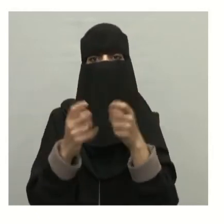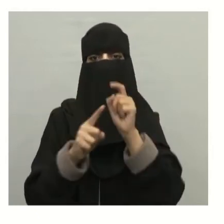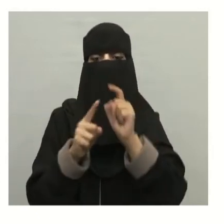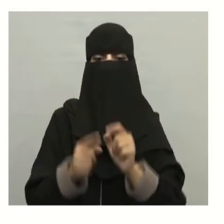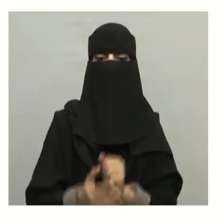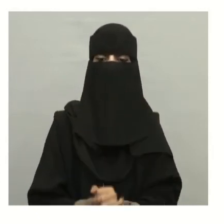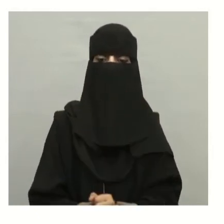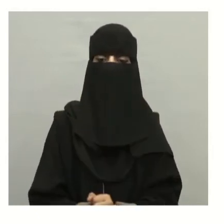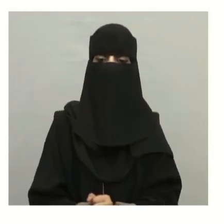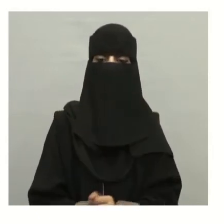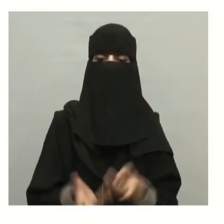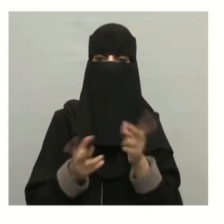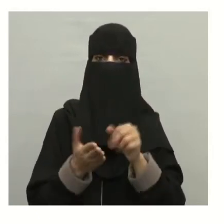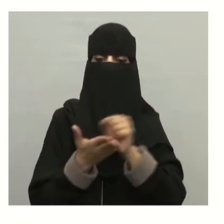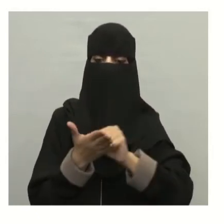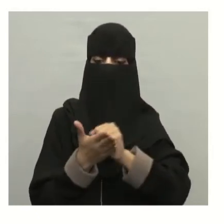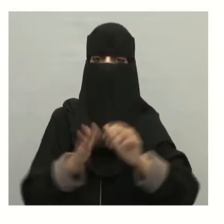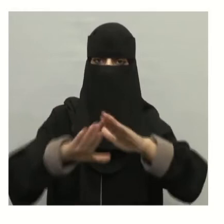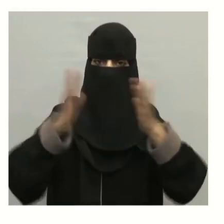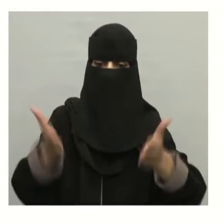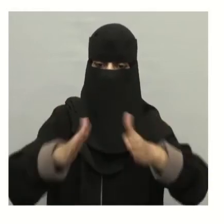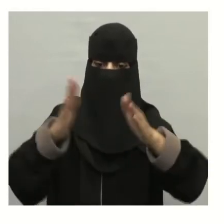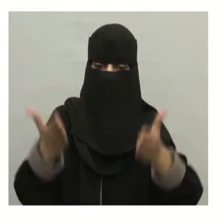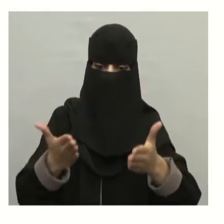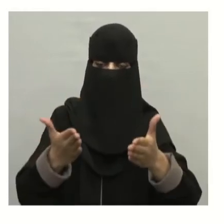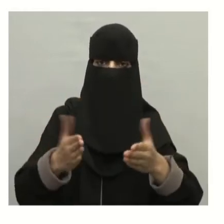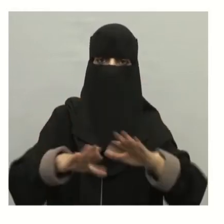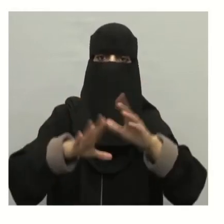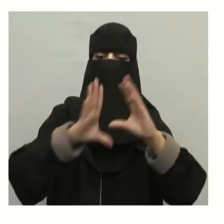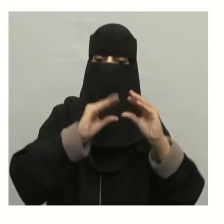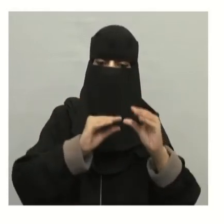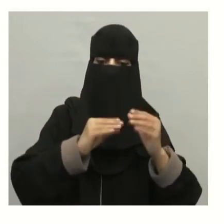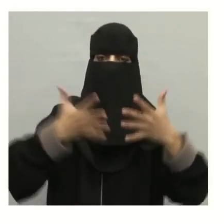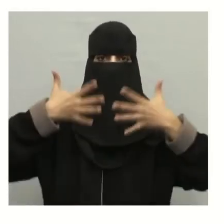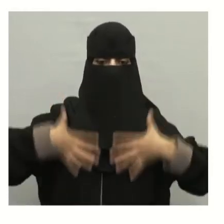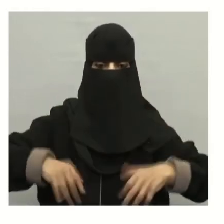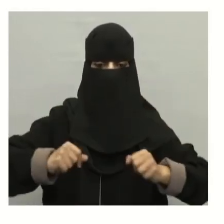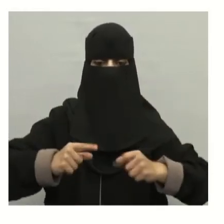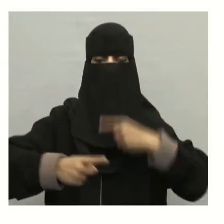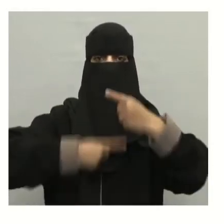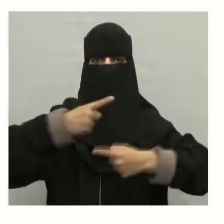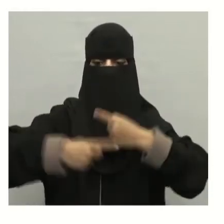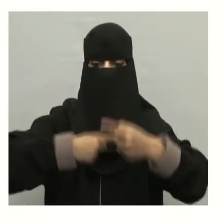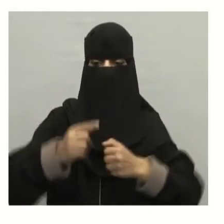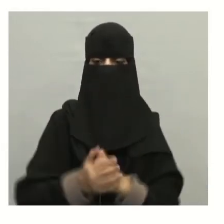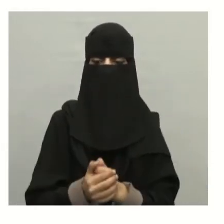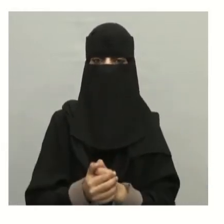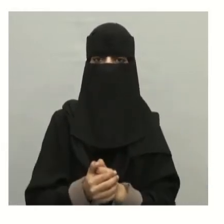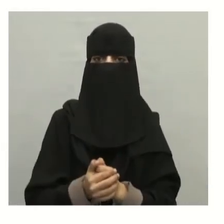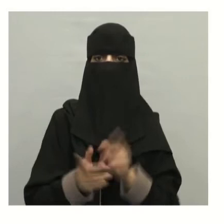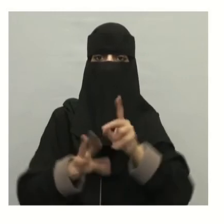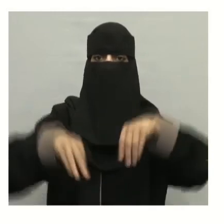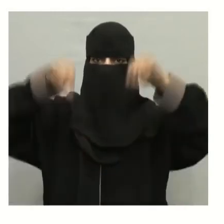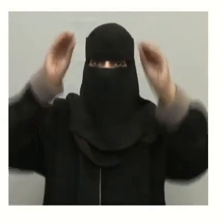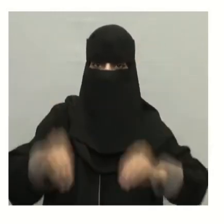90%. أيضاً غسل مفارش الأسرة والمناشف والثياب بشكل دوري. لا